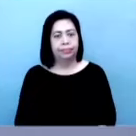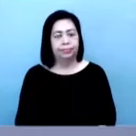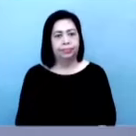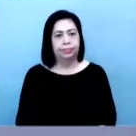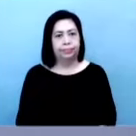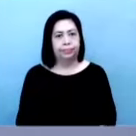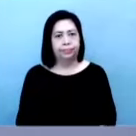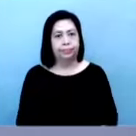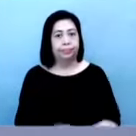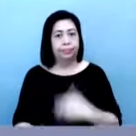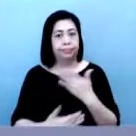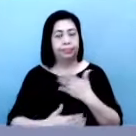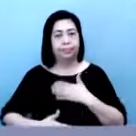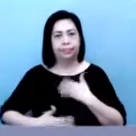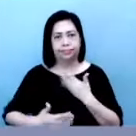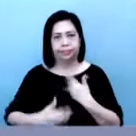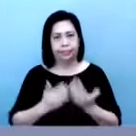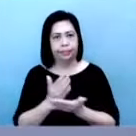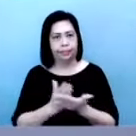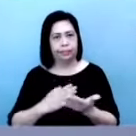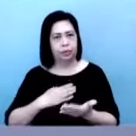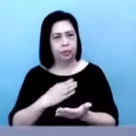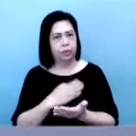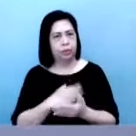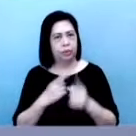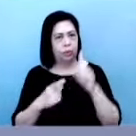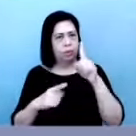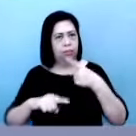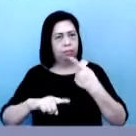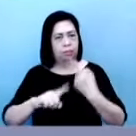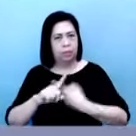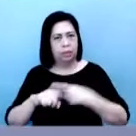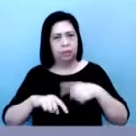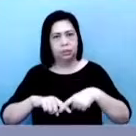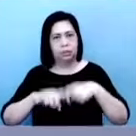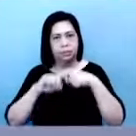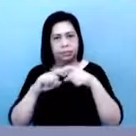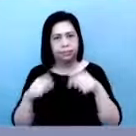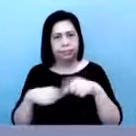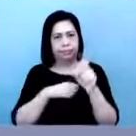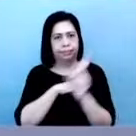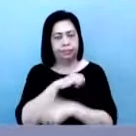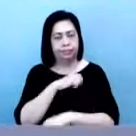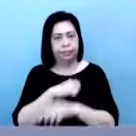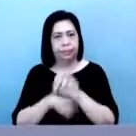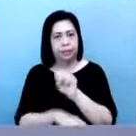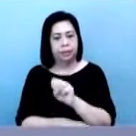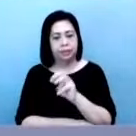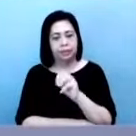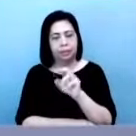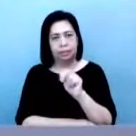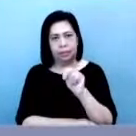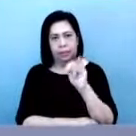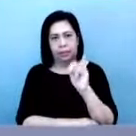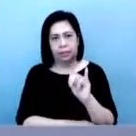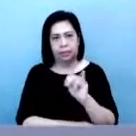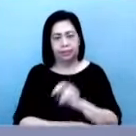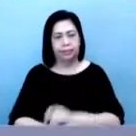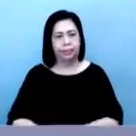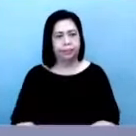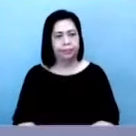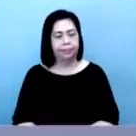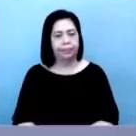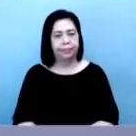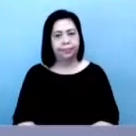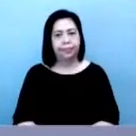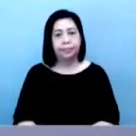ikinatuwa ng ilang kongresista ang Isang buwang suspensyon na ipinataw sa sunshine media network international o o smni